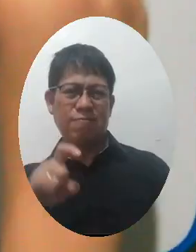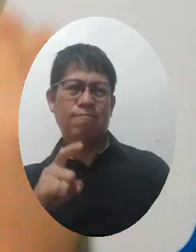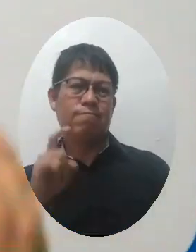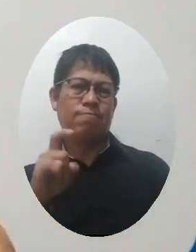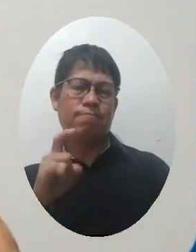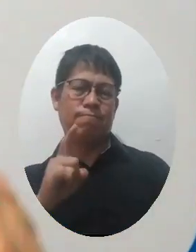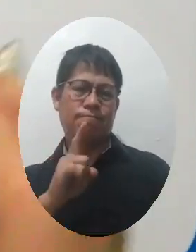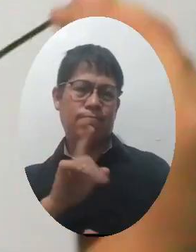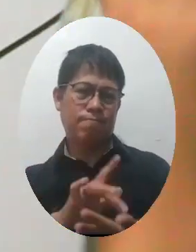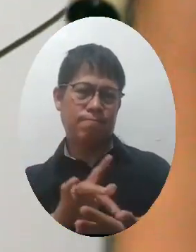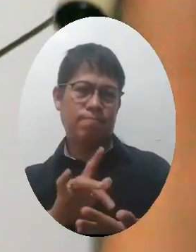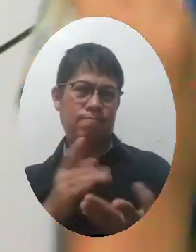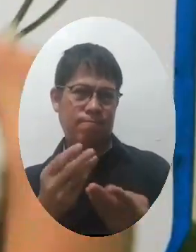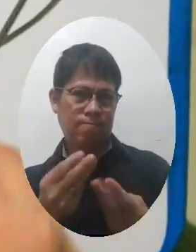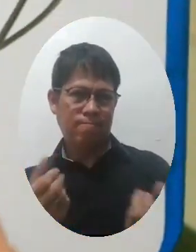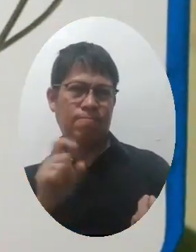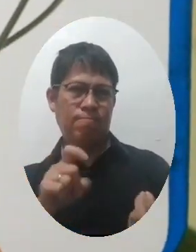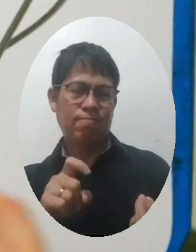infections.